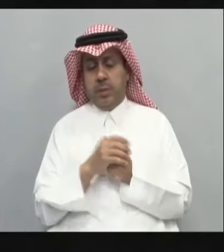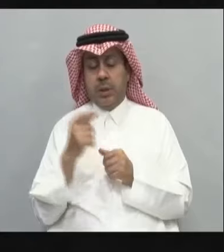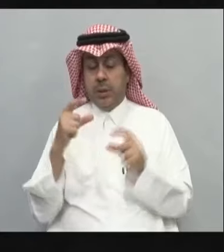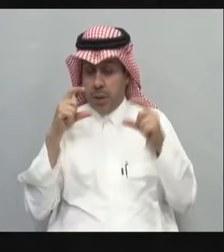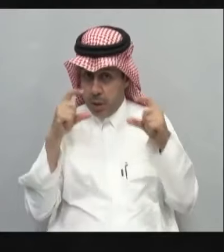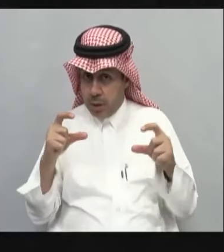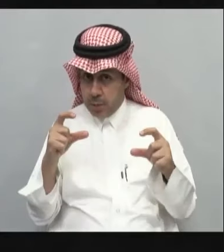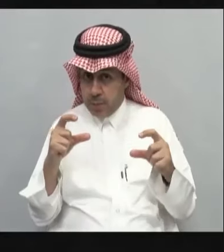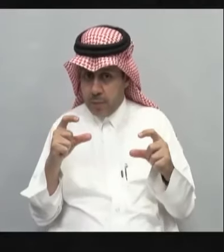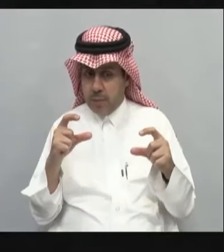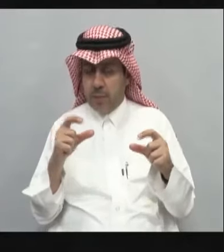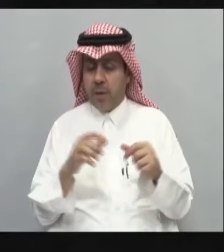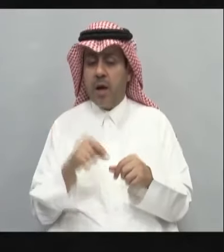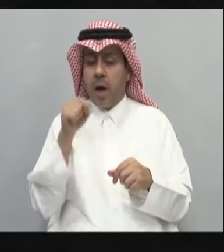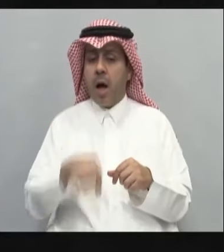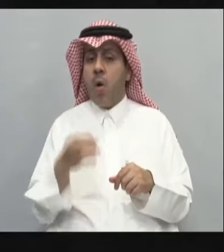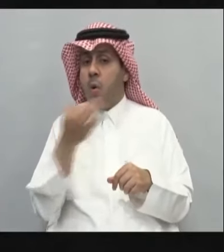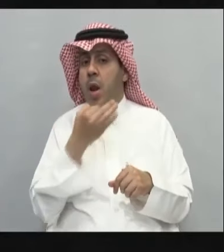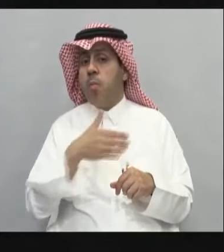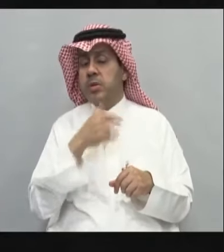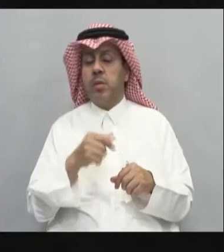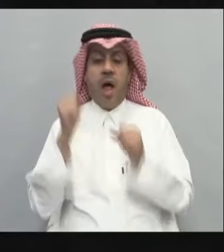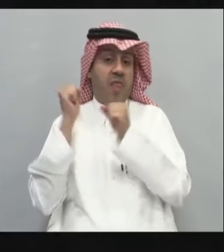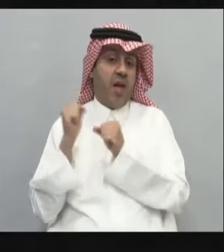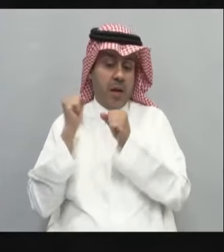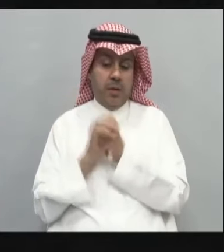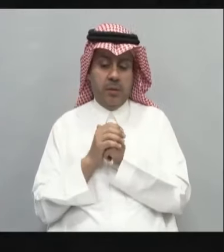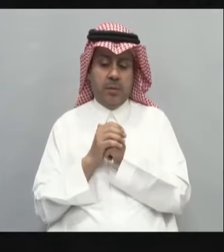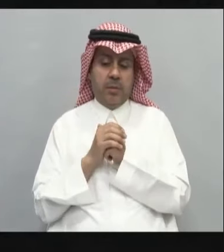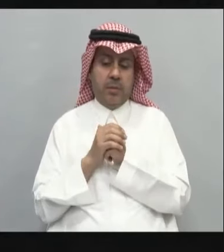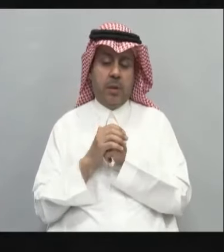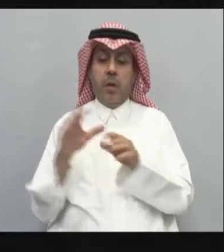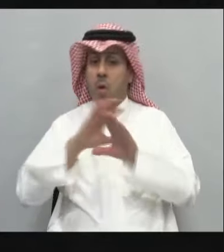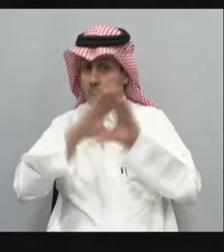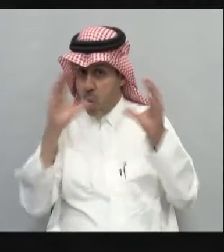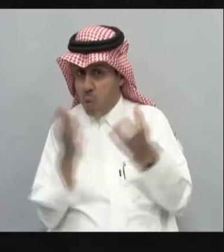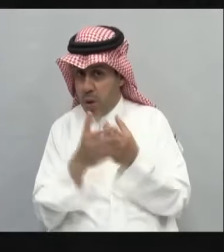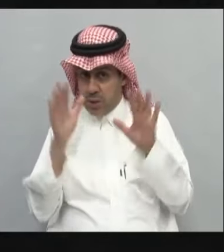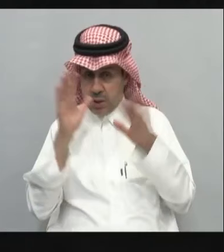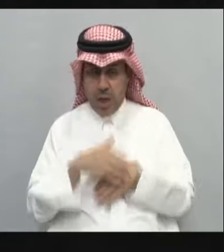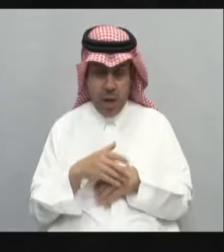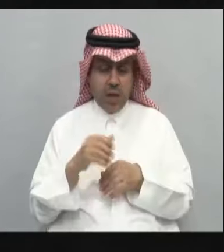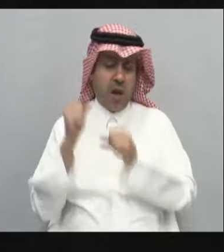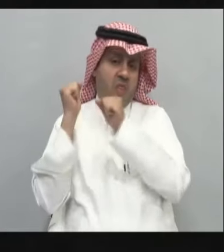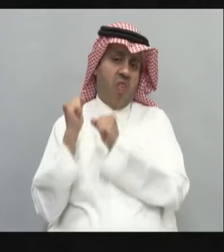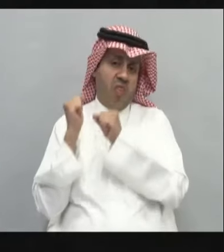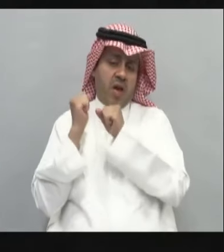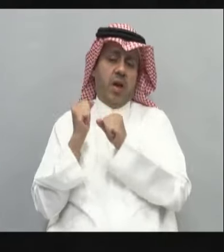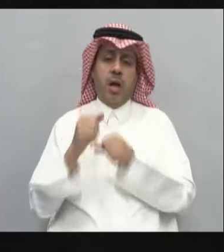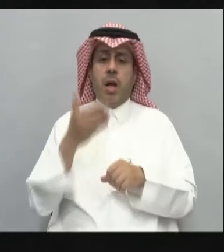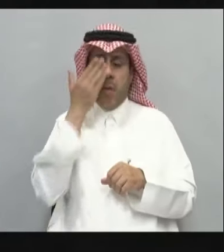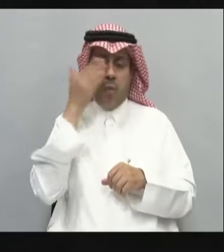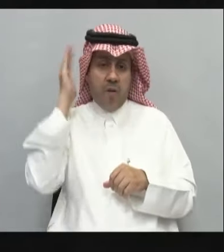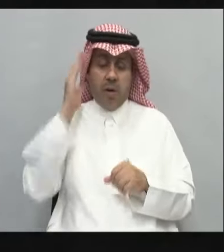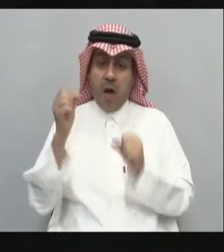ان اثقل فهما في حقيقه امر كل الصلوات ثقيله على المنافقين لكن اثقله ما